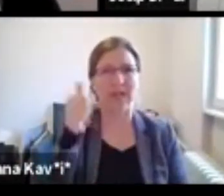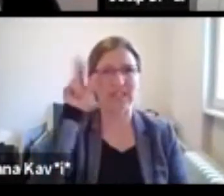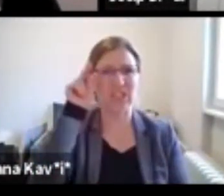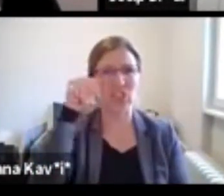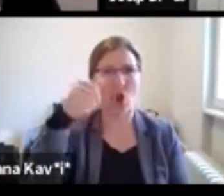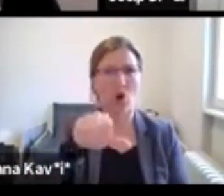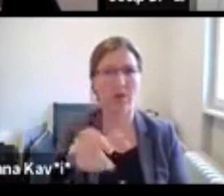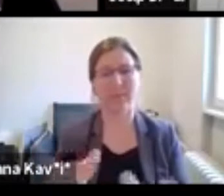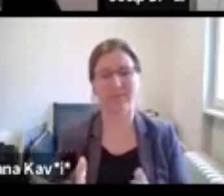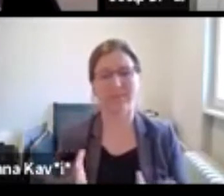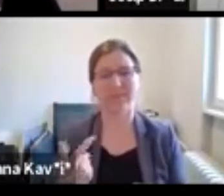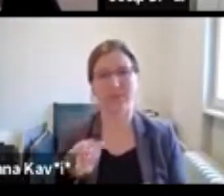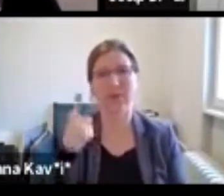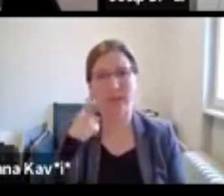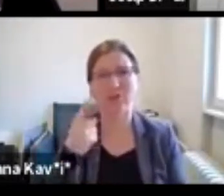respiratornih smetnji,